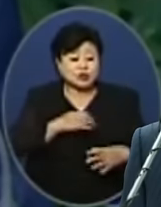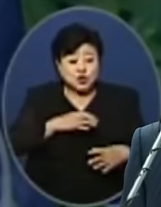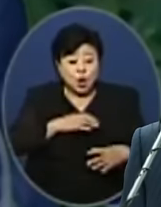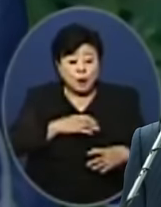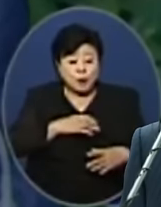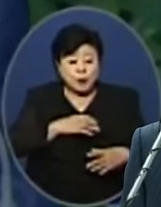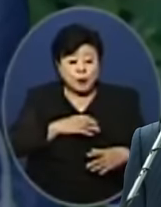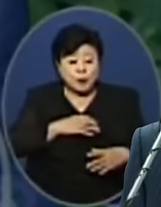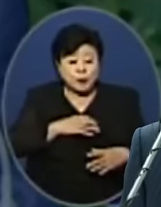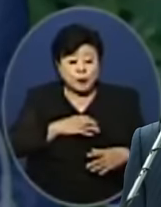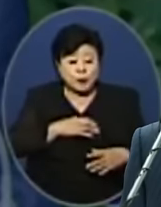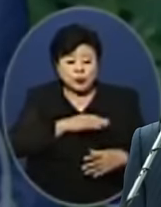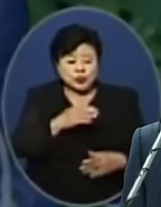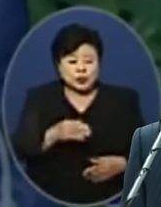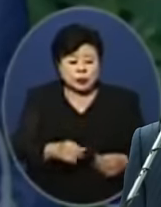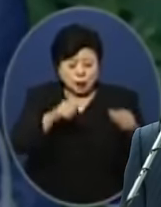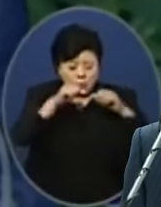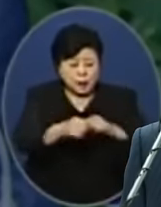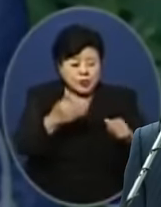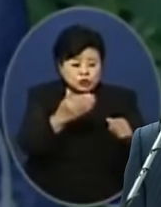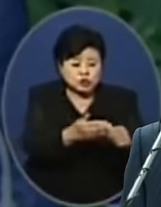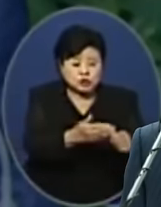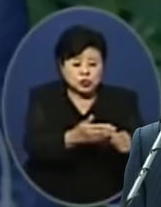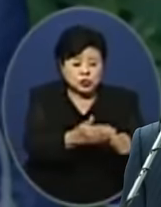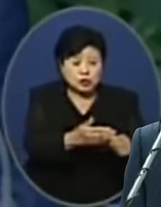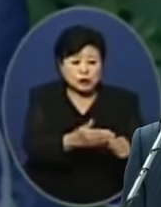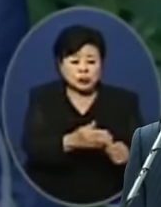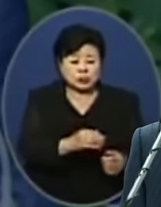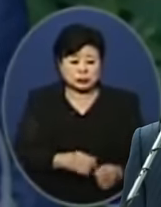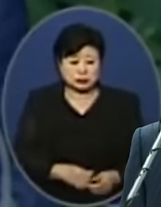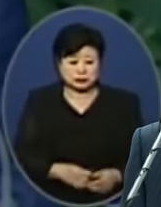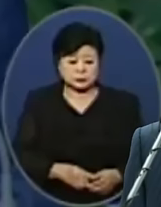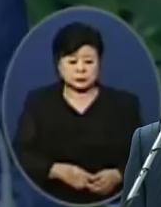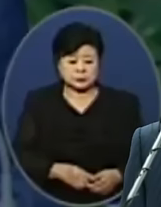두려움이 어떻게 우리를 파멸시킨다는 극적인